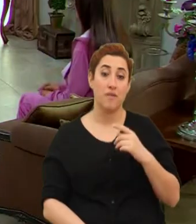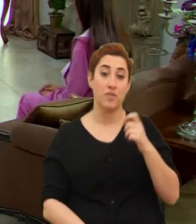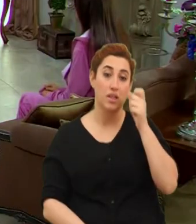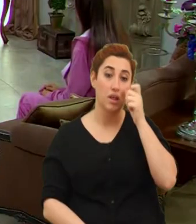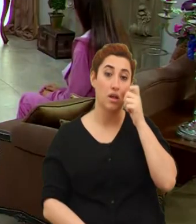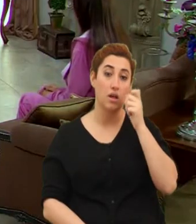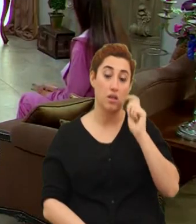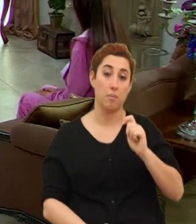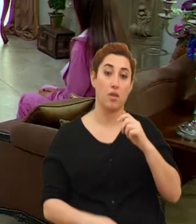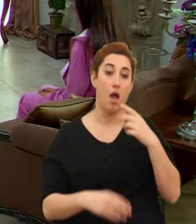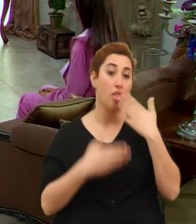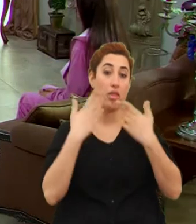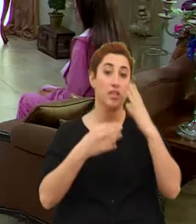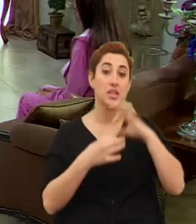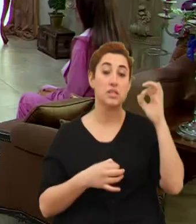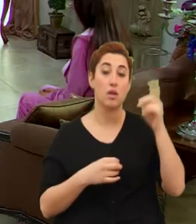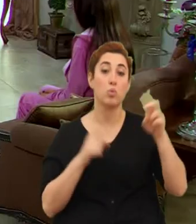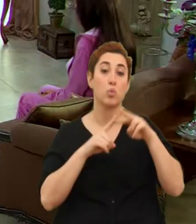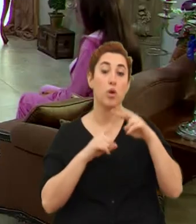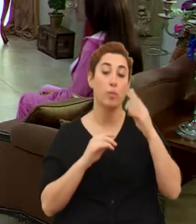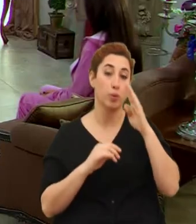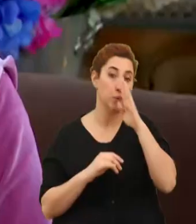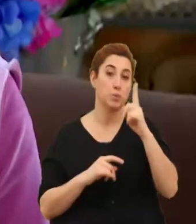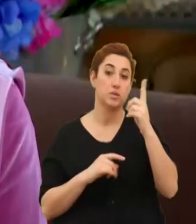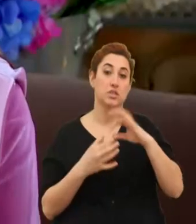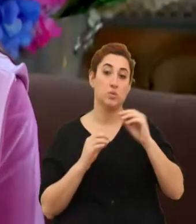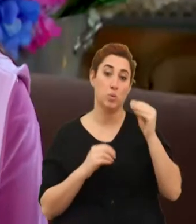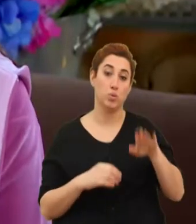edin, bahsettiğiniz insan Nurhan yani, düzgün bir uşak.